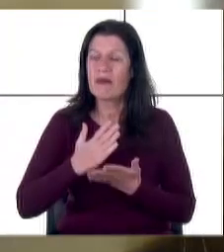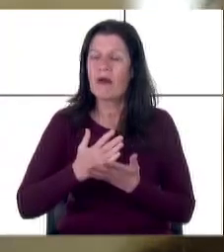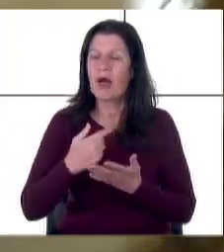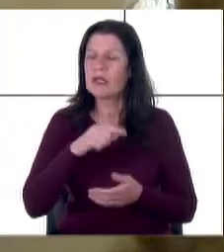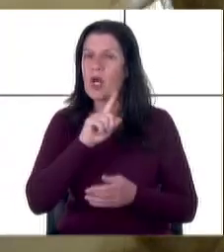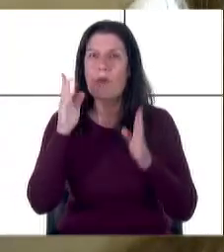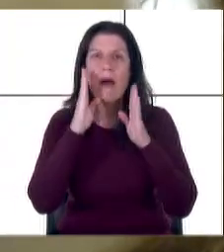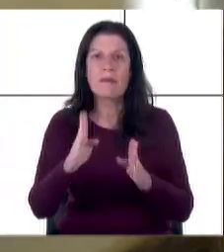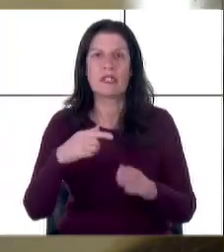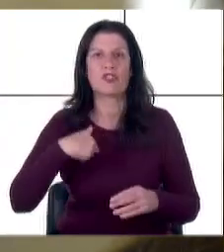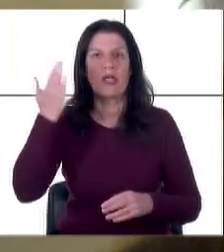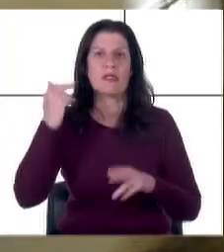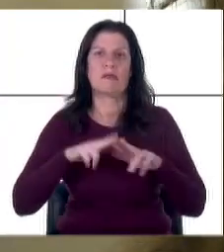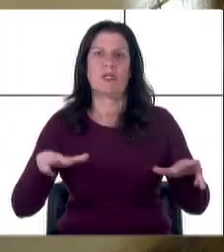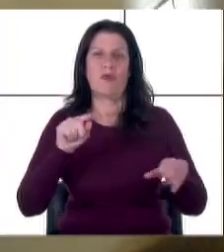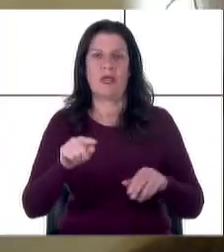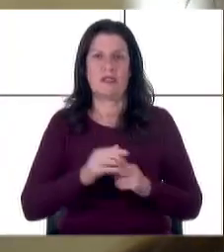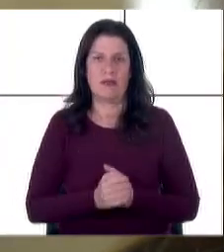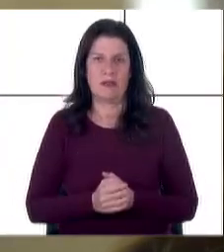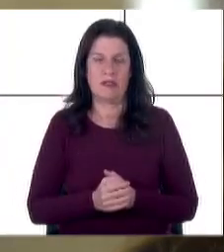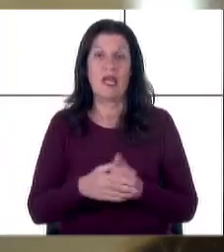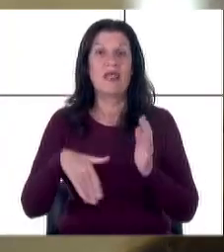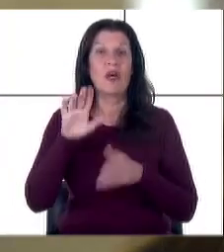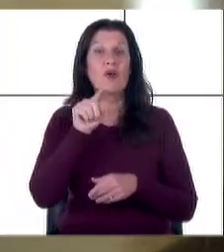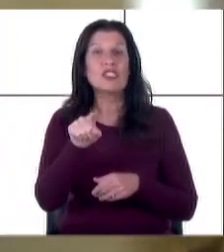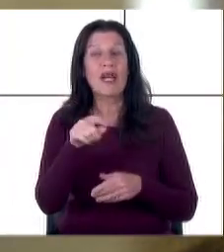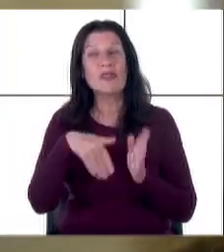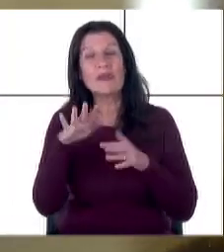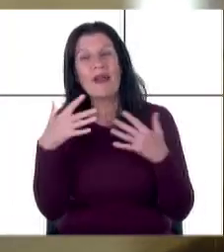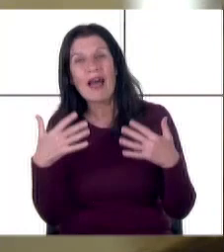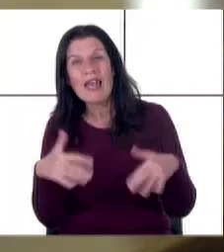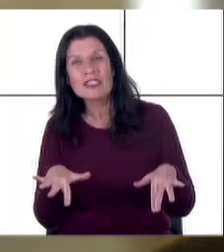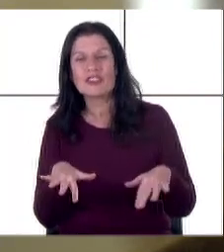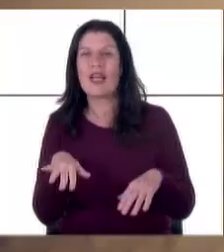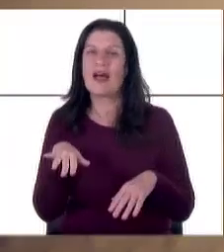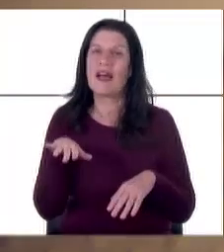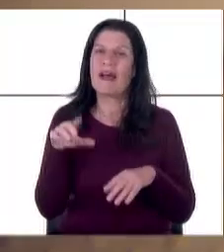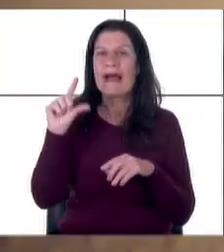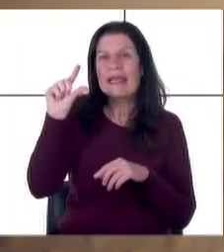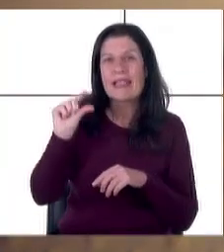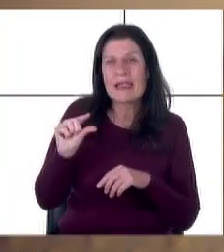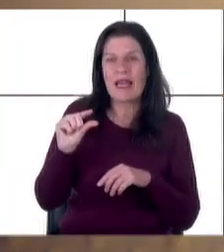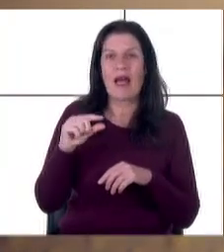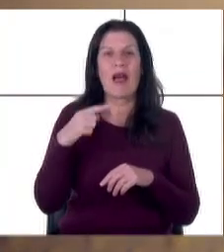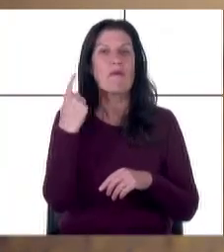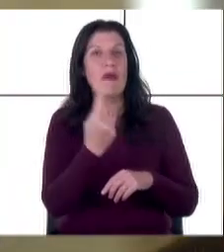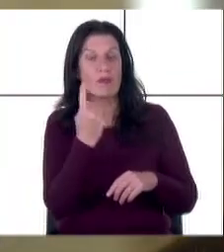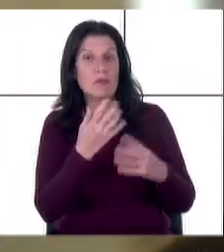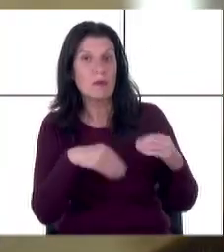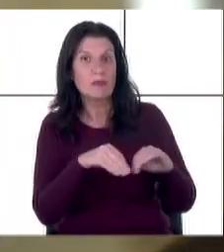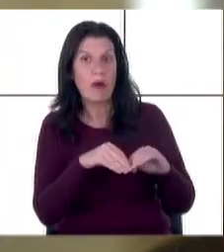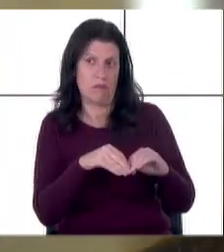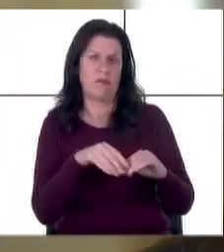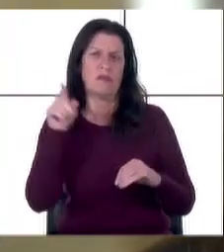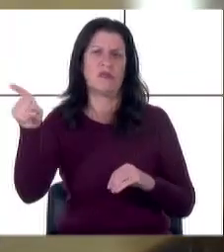ככל שתהיי חלשה יותר, קטנה יותר, מבודדת מהחברים ומהמשפחה שלך, הוא יוכל לשלוט